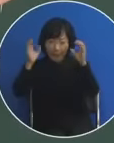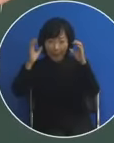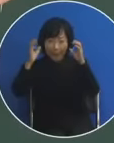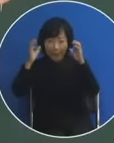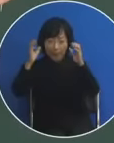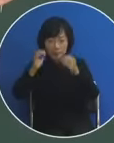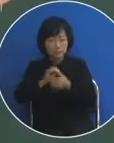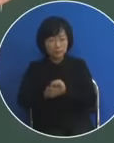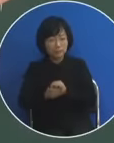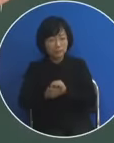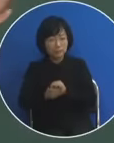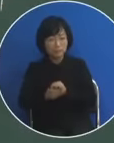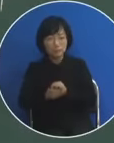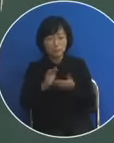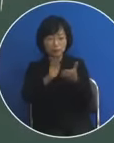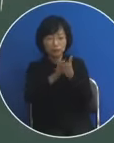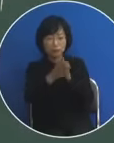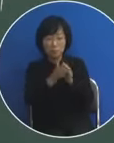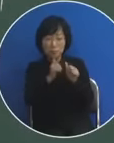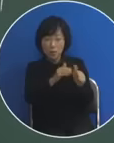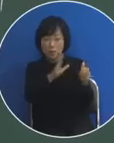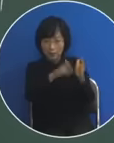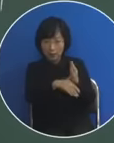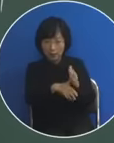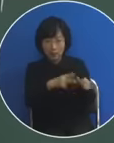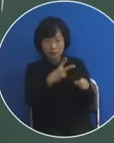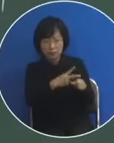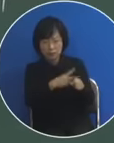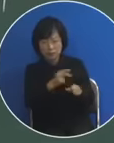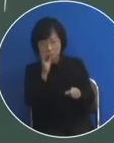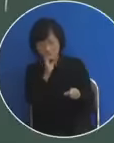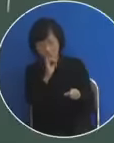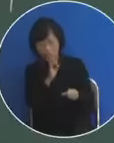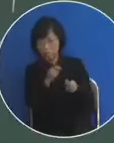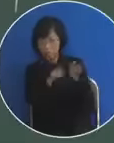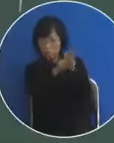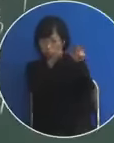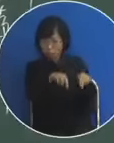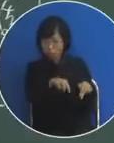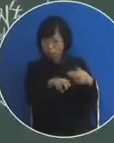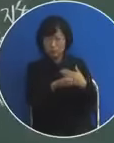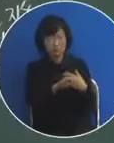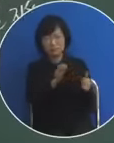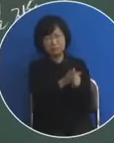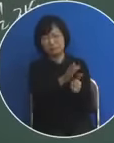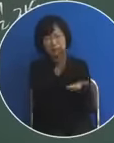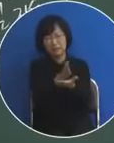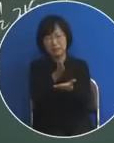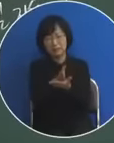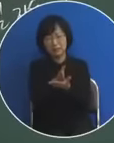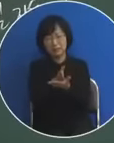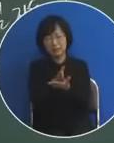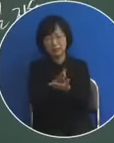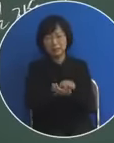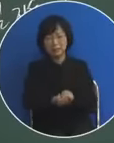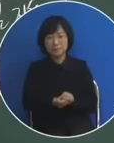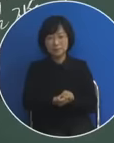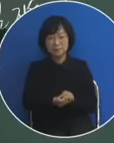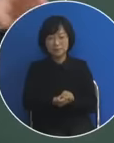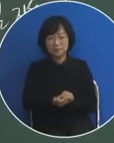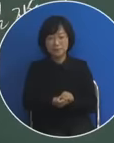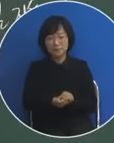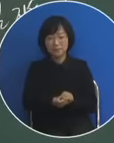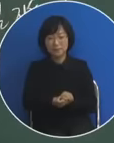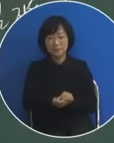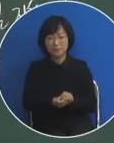the request that if you've got preschool and kindergarten children, don't entrust them to unbelievers. 암만 수준 낮아도